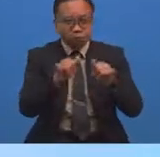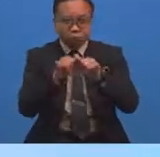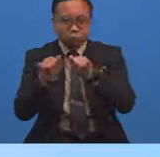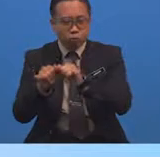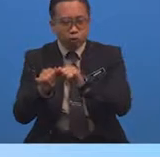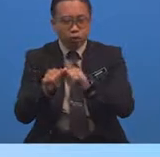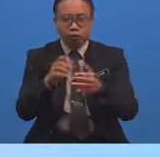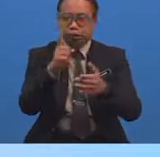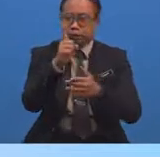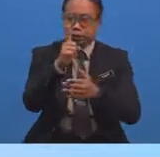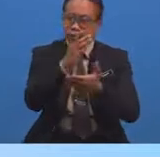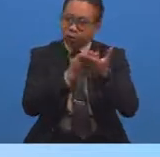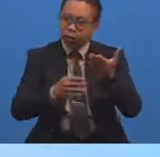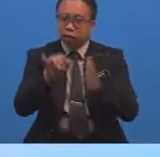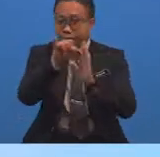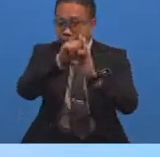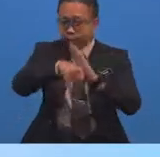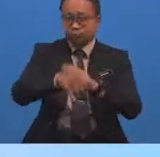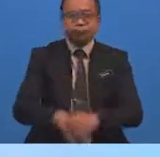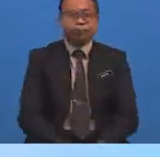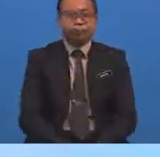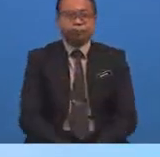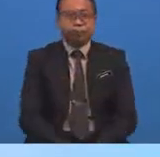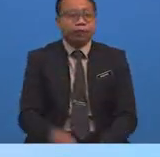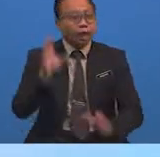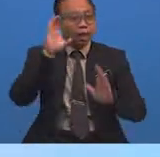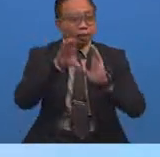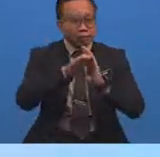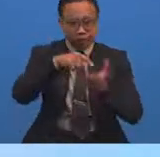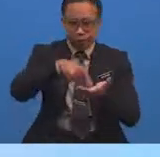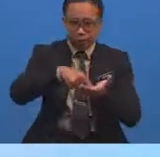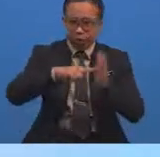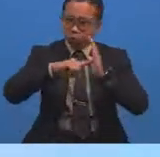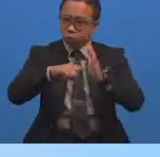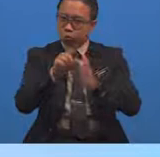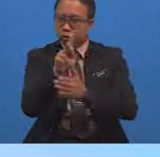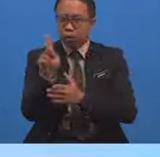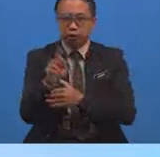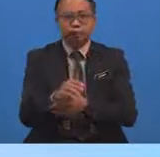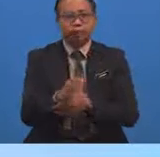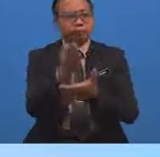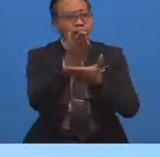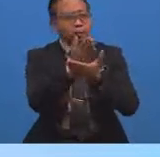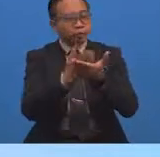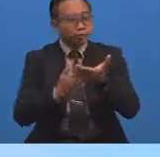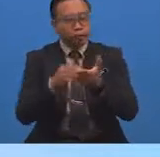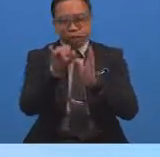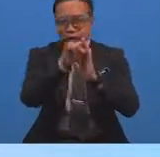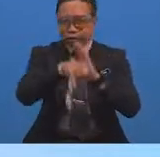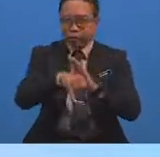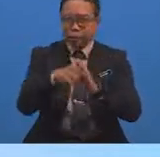setengah jam gambar ini menunjukkan setengah jam